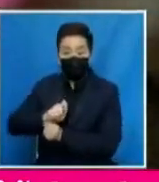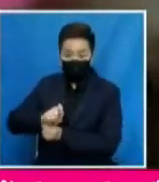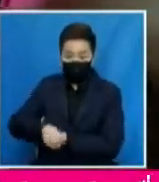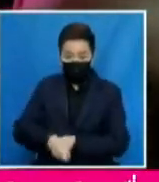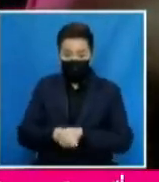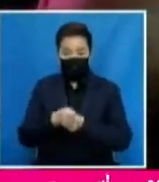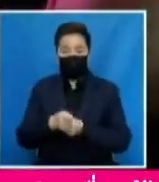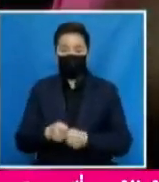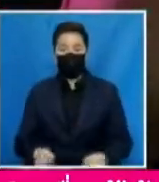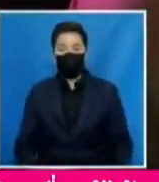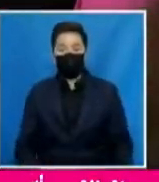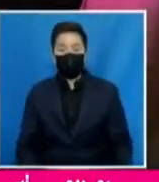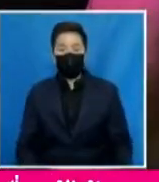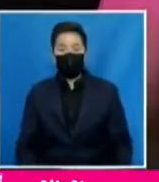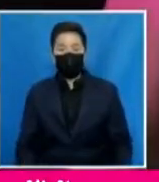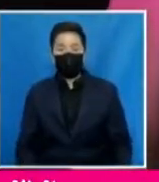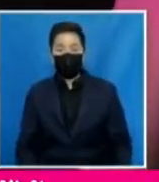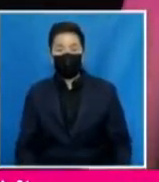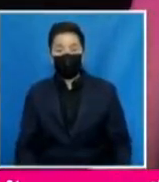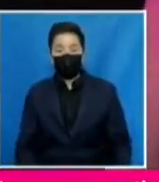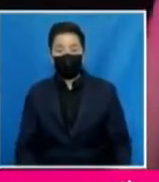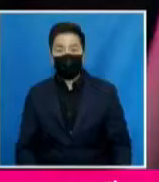อล